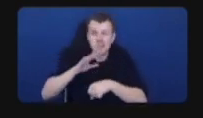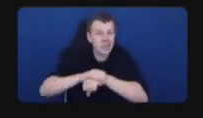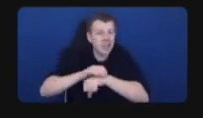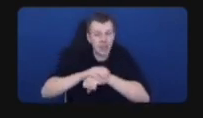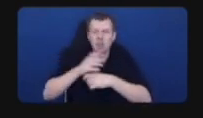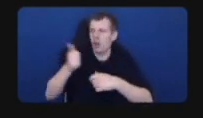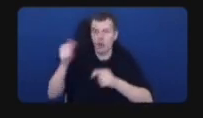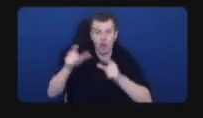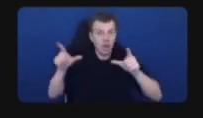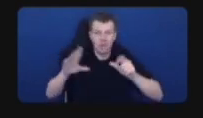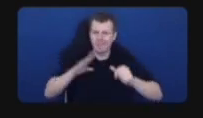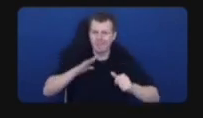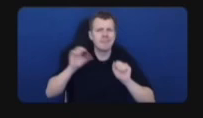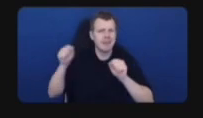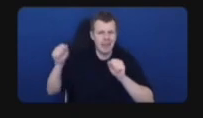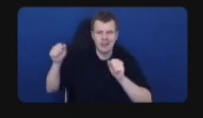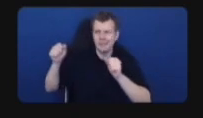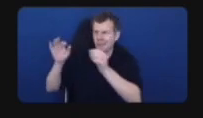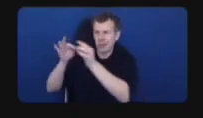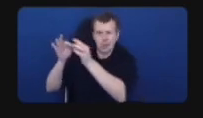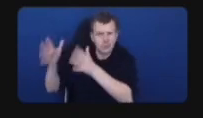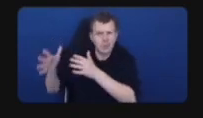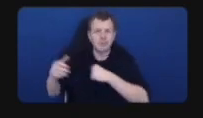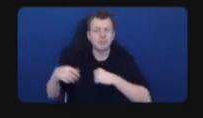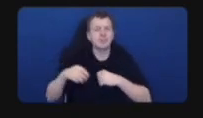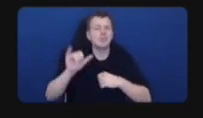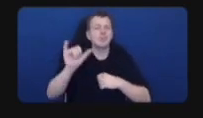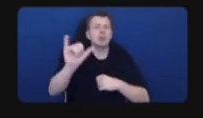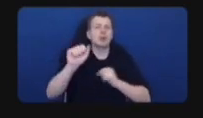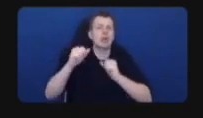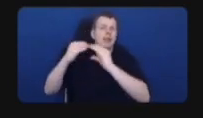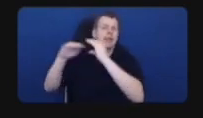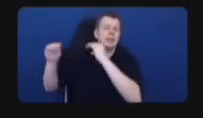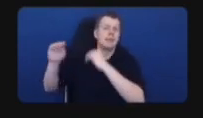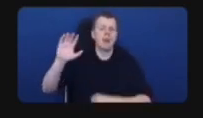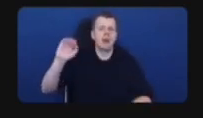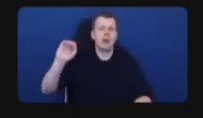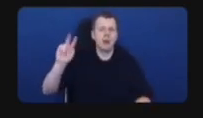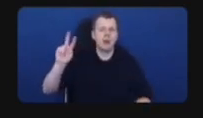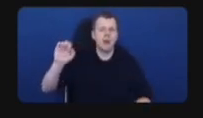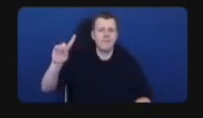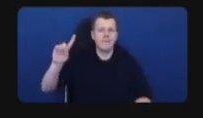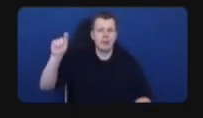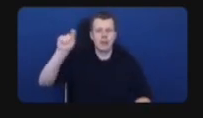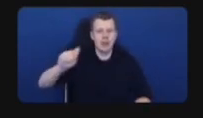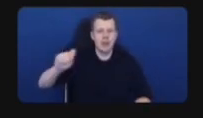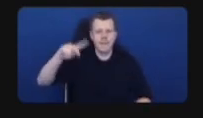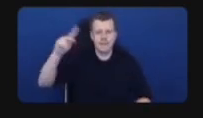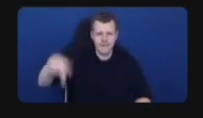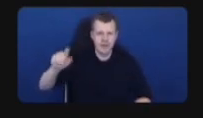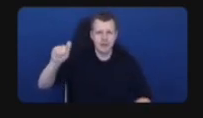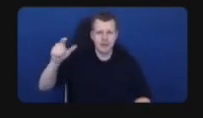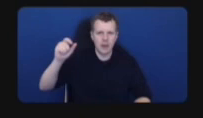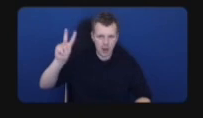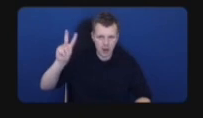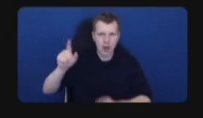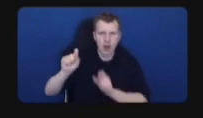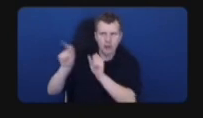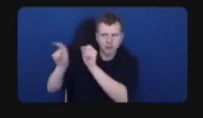我们也会有翻译服务，所以你也可以给我们写电子邮件 COVID